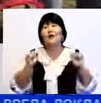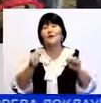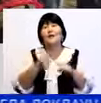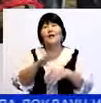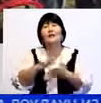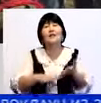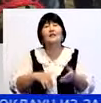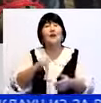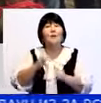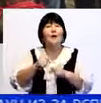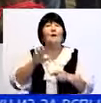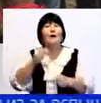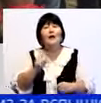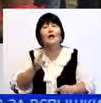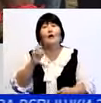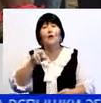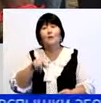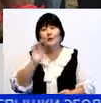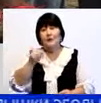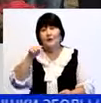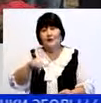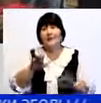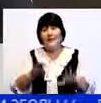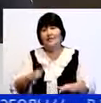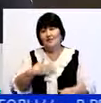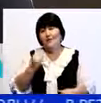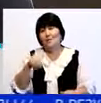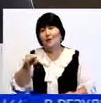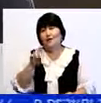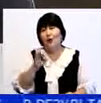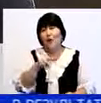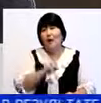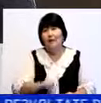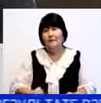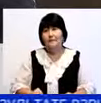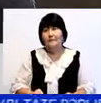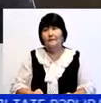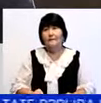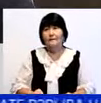дальнейшем крупные байге и кокпар будут проводиться и на базе нашего ипподрома.